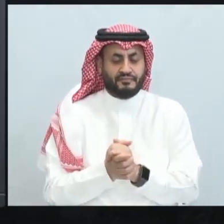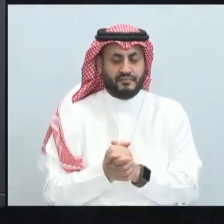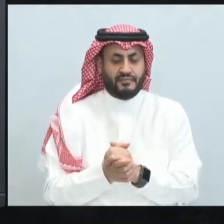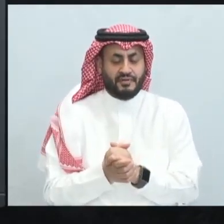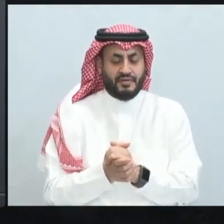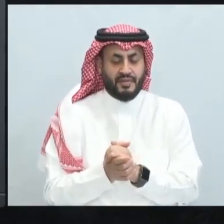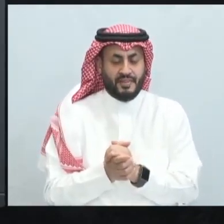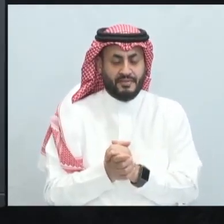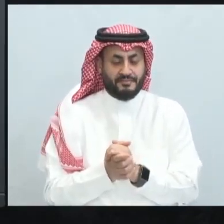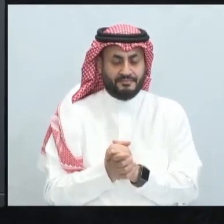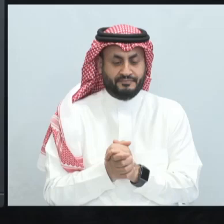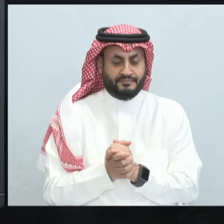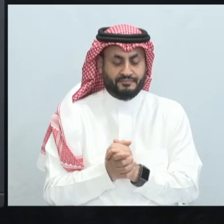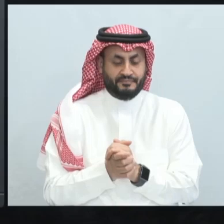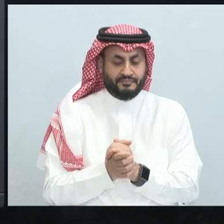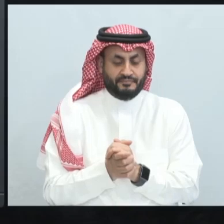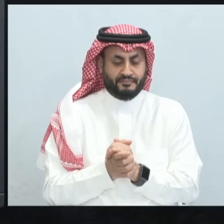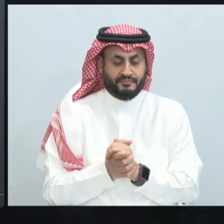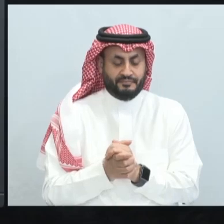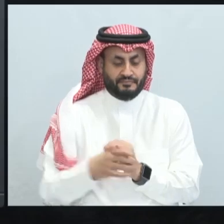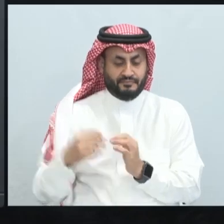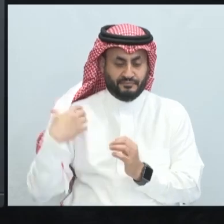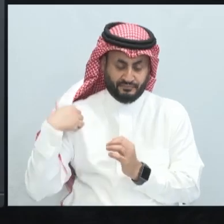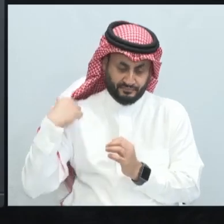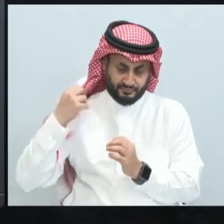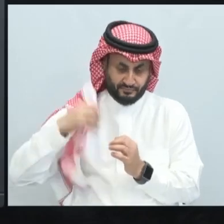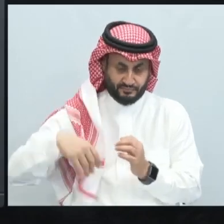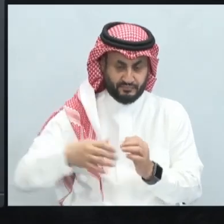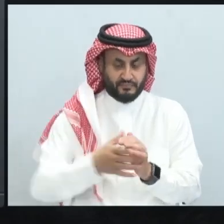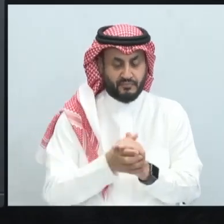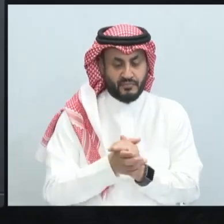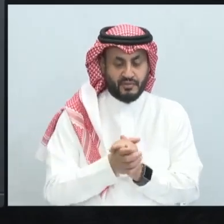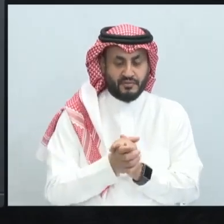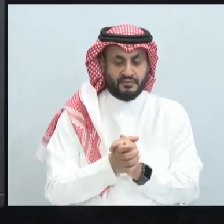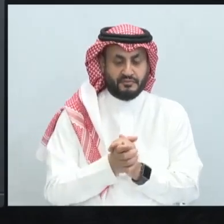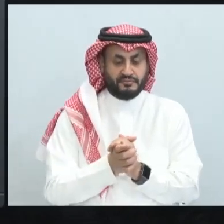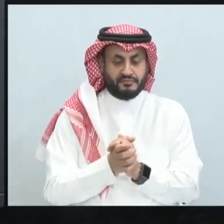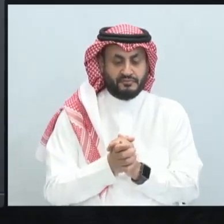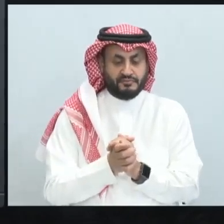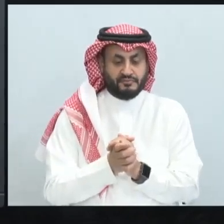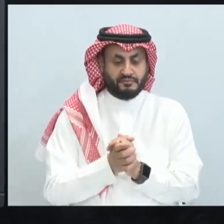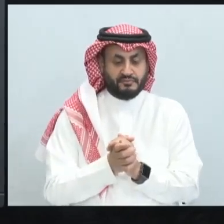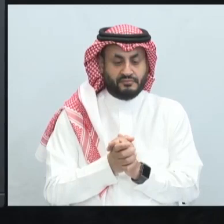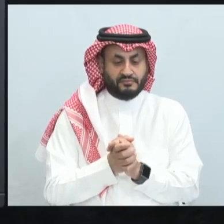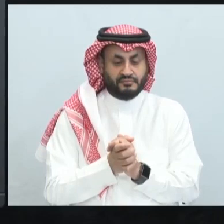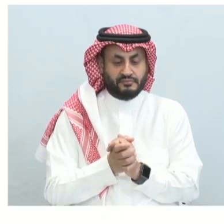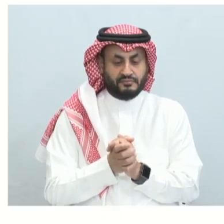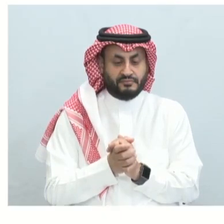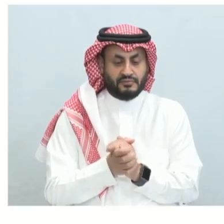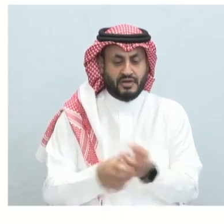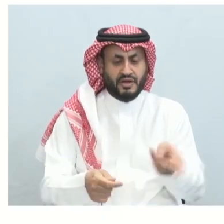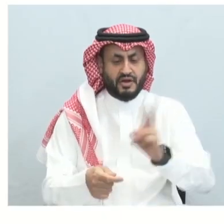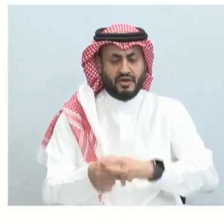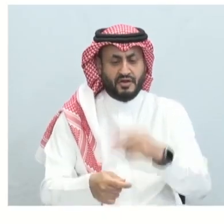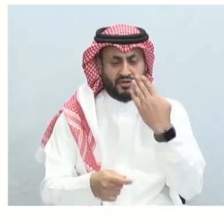اخواننا وكذلك ايضا ان كان في قول فاننا لا نقول الا الا حقا ننظر الى